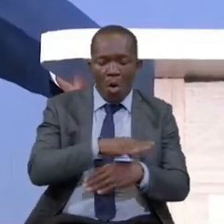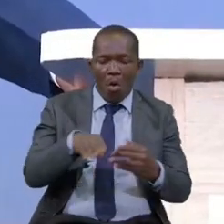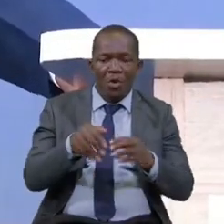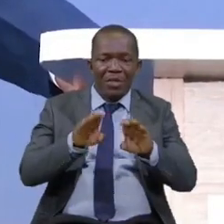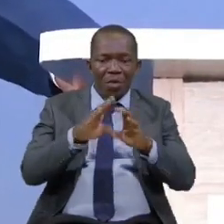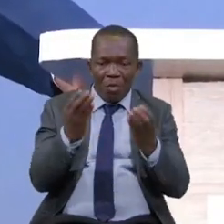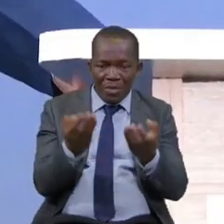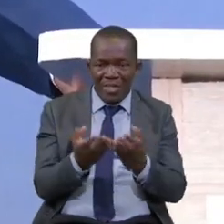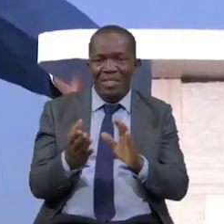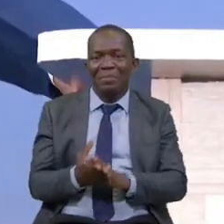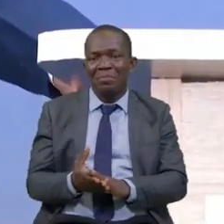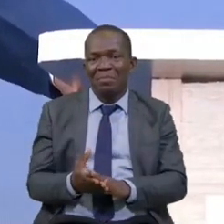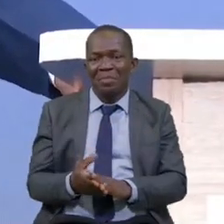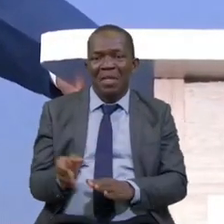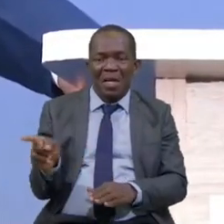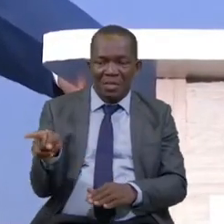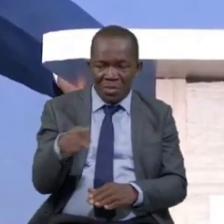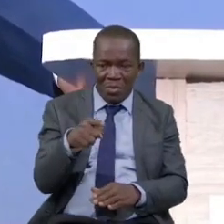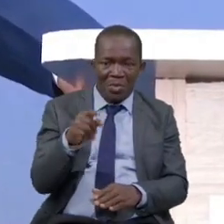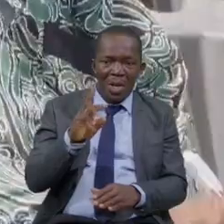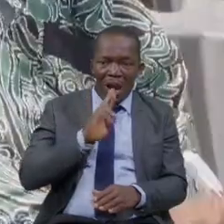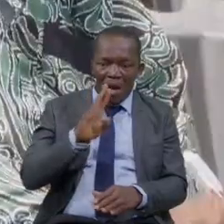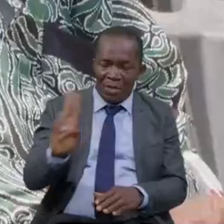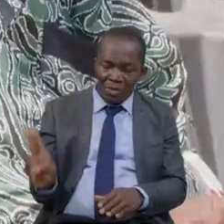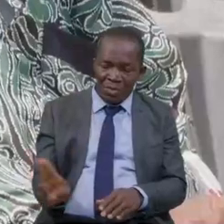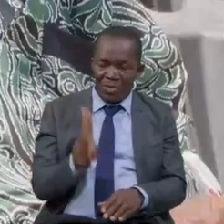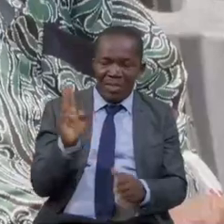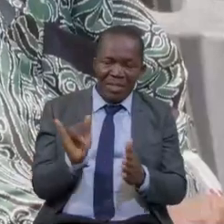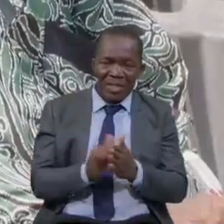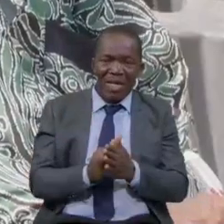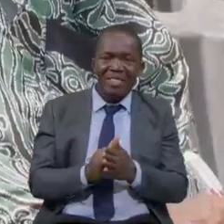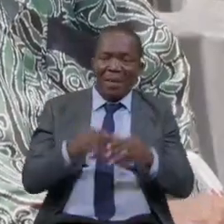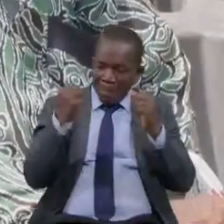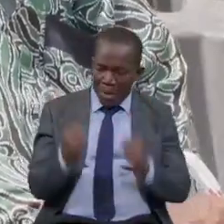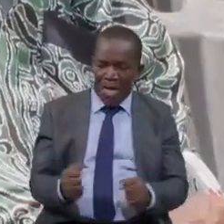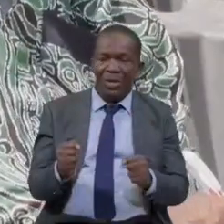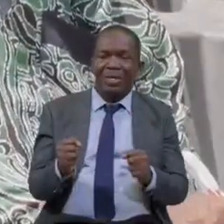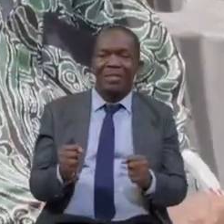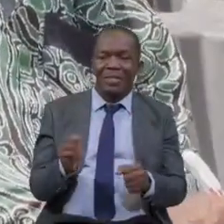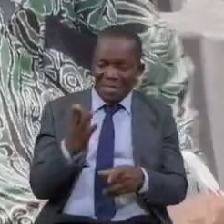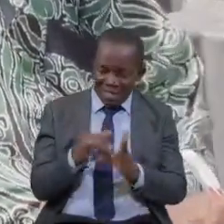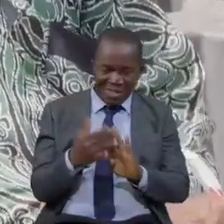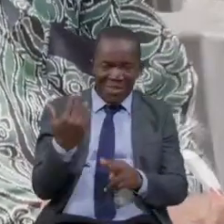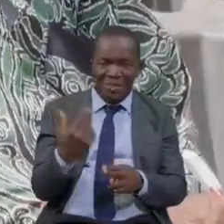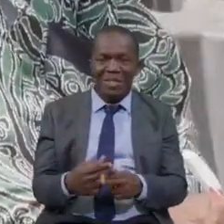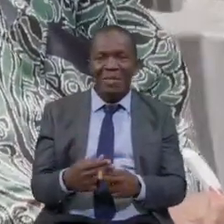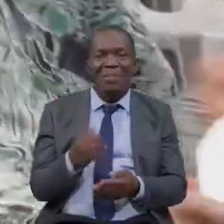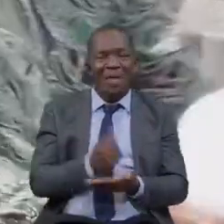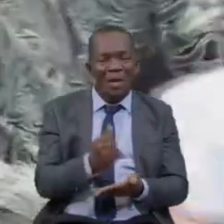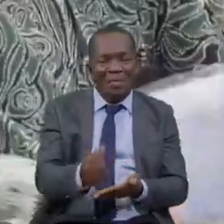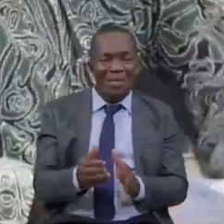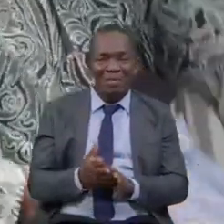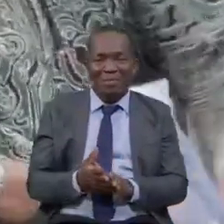vous utilisez la puissance que le Seigneur vous a donnée au nom de Jésus. Luc